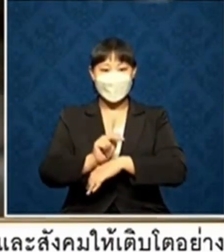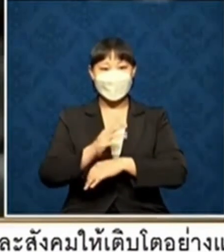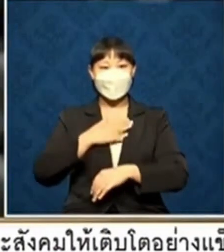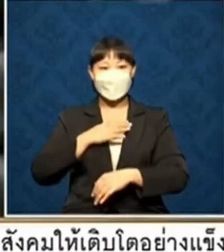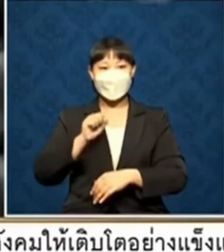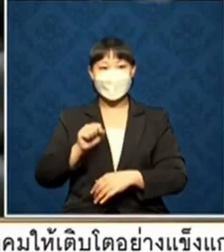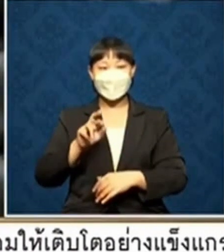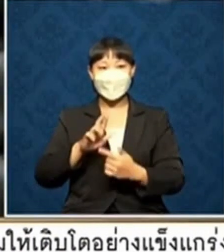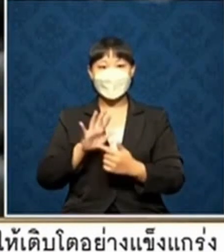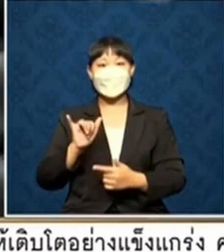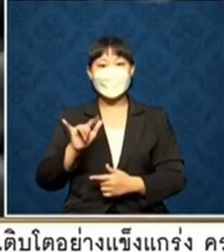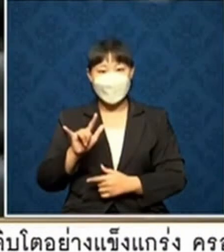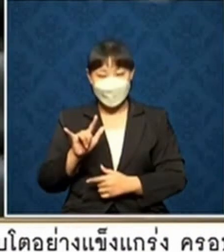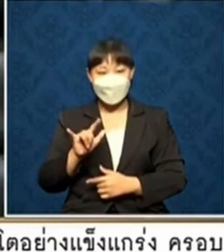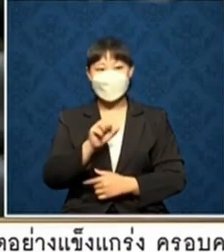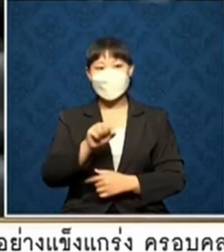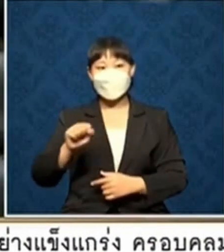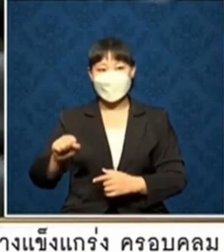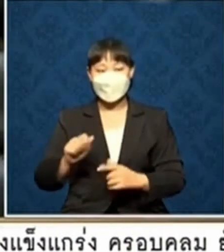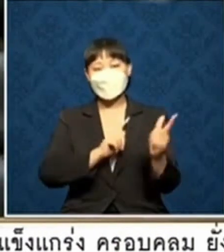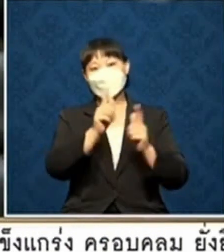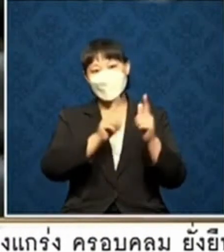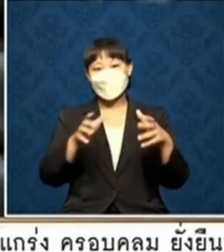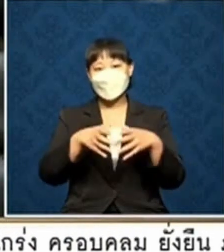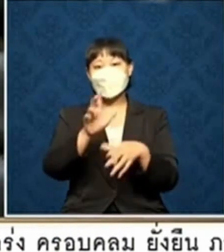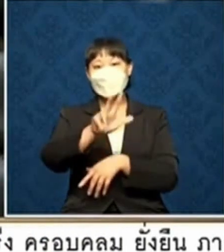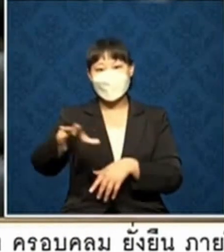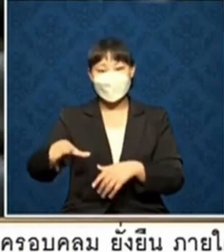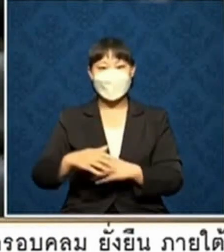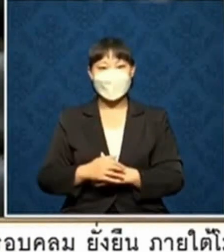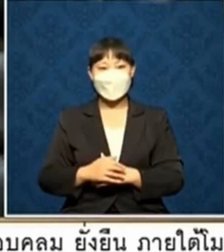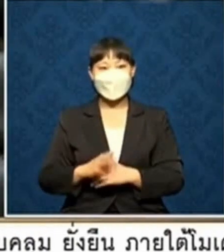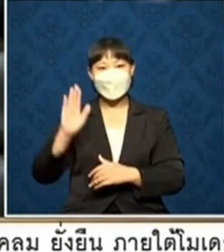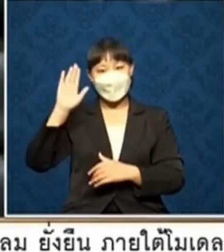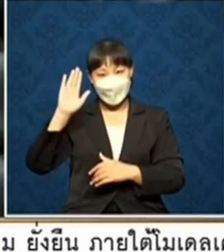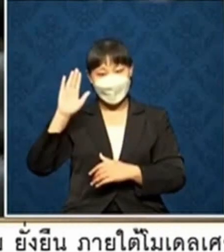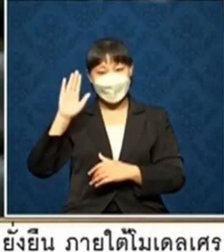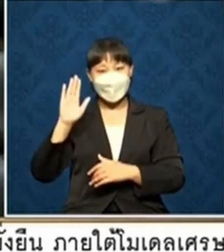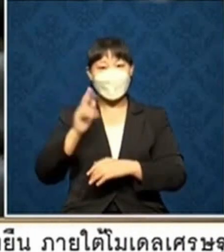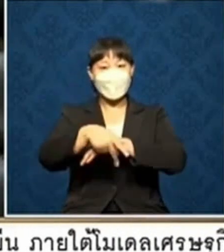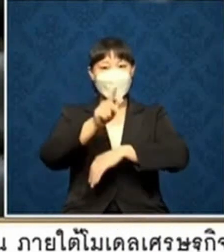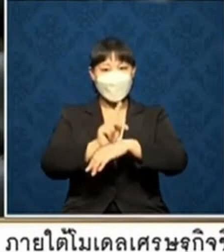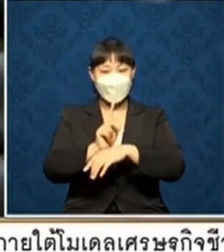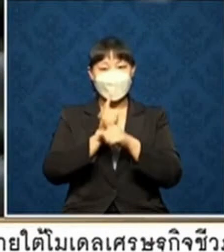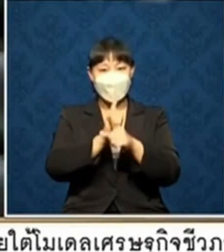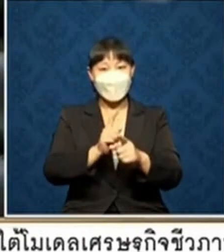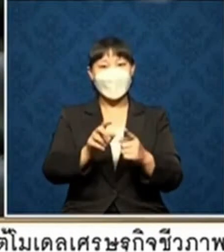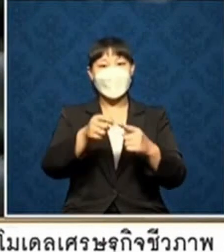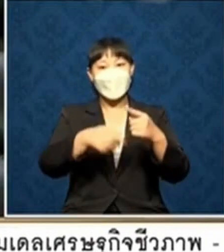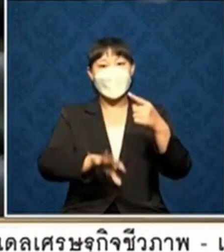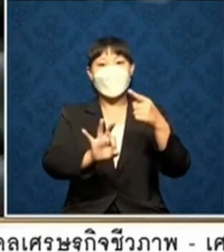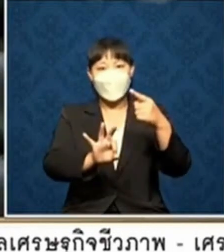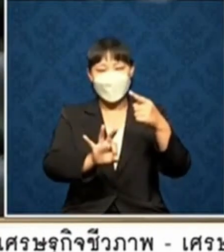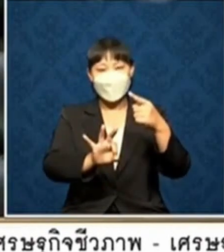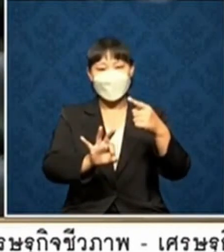ทิมสวรรณสมาชิกสภาผู้แทนราษฎรจังหวัดเลยพรรคเพื่อไทยขอประท้วงท่านประธานครับตามข้อ9ท่านประธานต้องควบคุมการประชุ